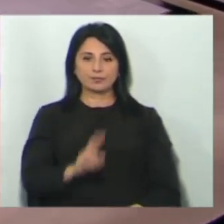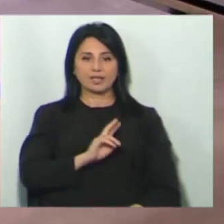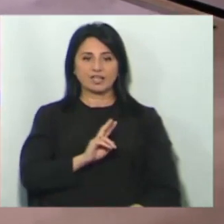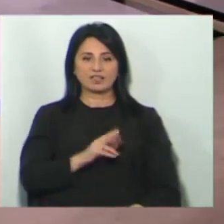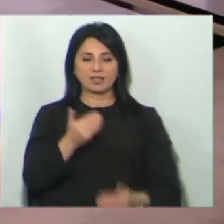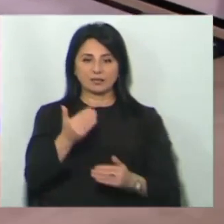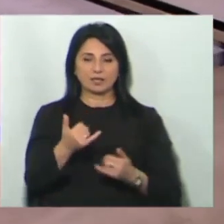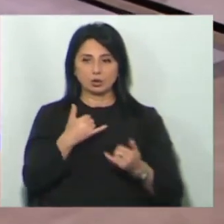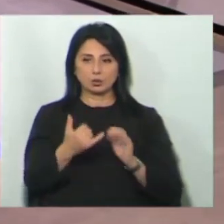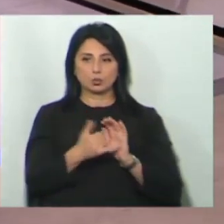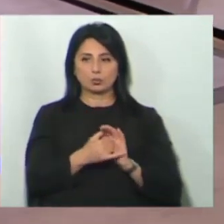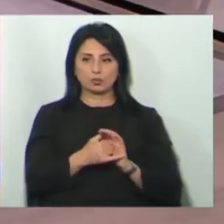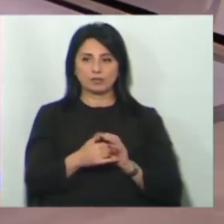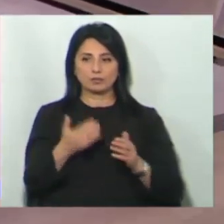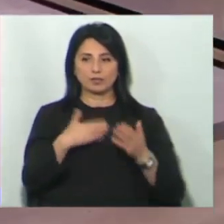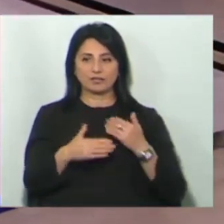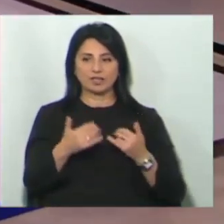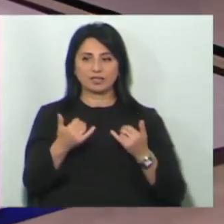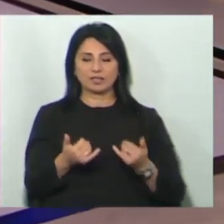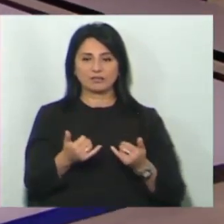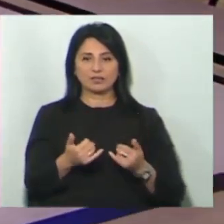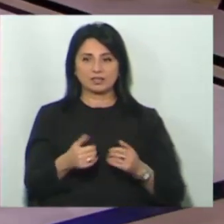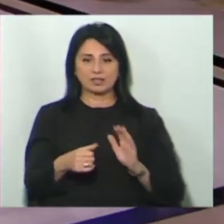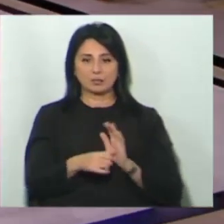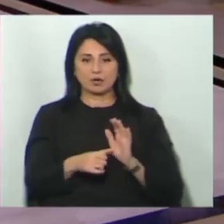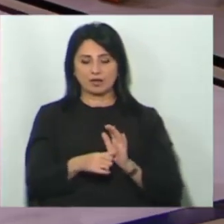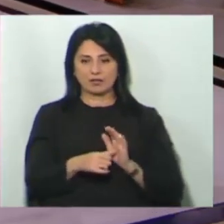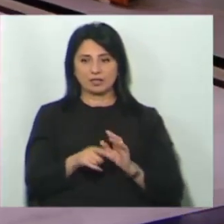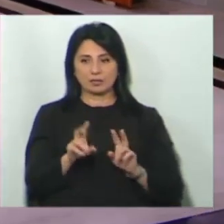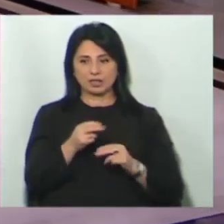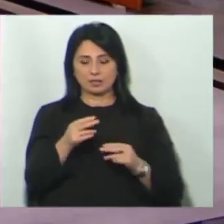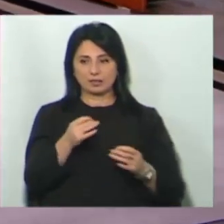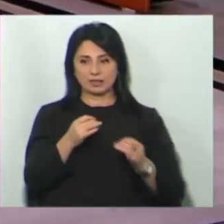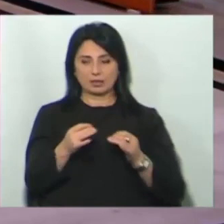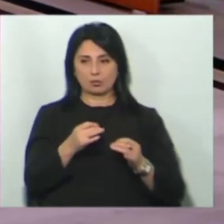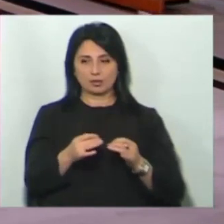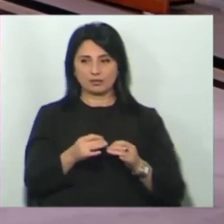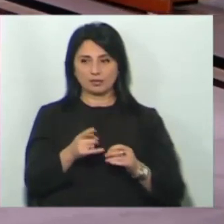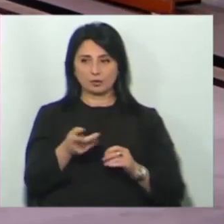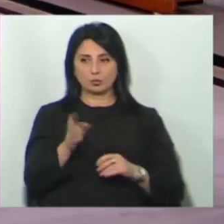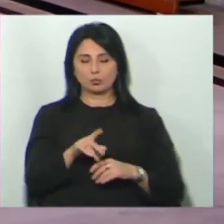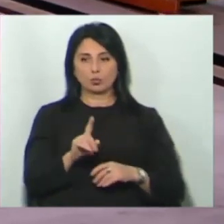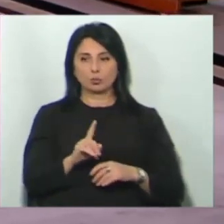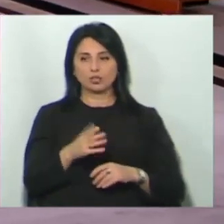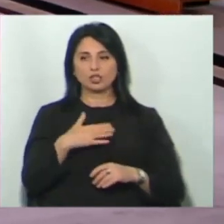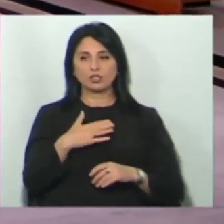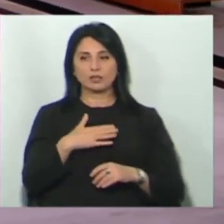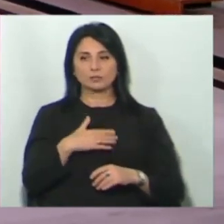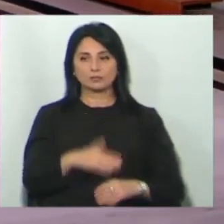cu anistul mroba, da, cu care arom dres, mă guihmare, bit tam tema za sau brises. Mi tu prorom,